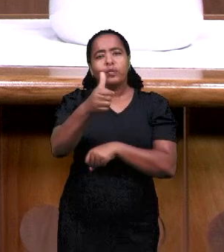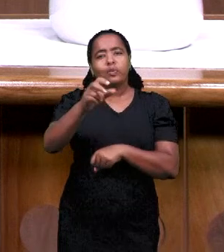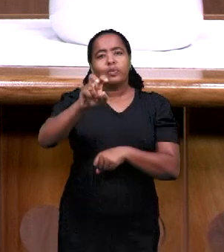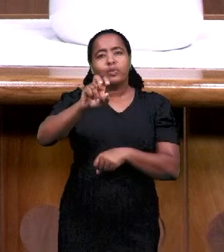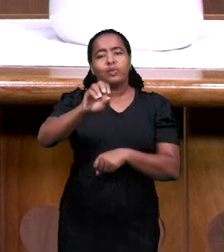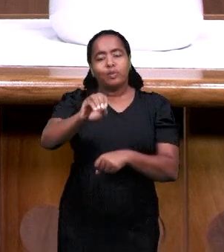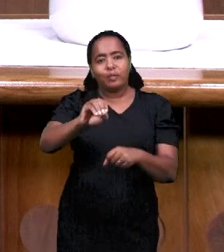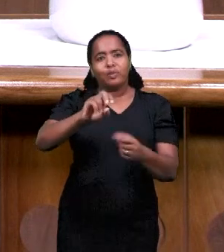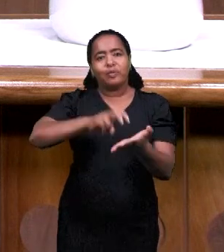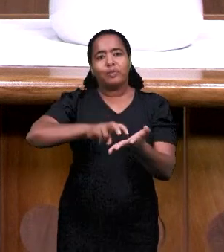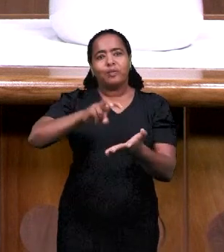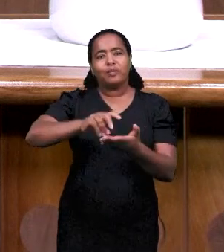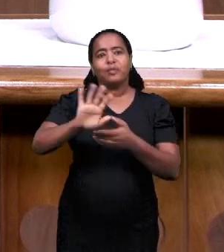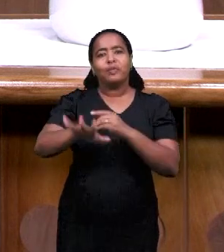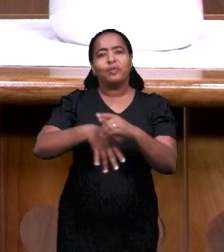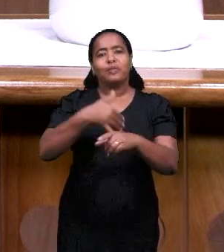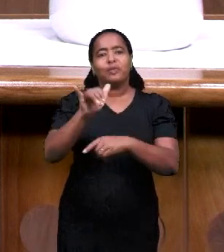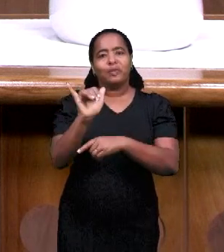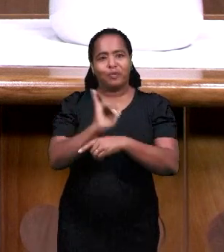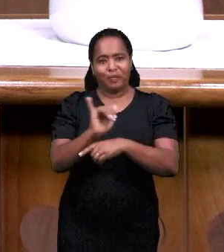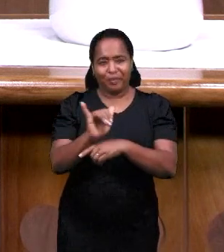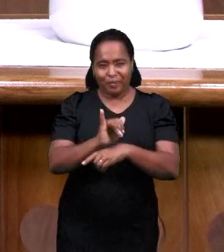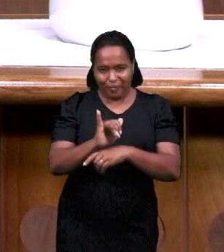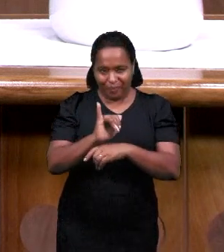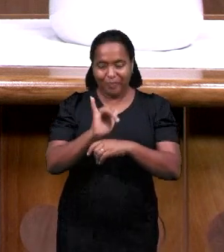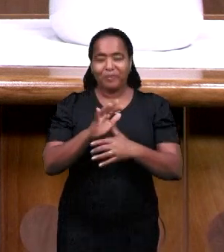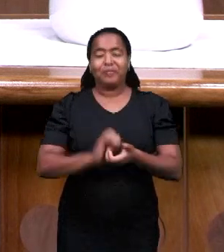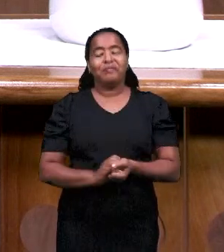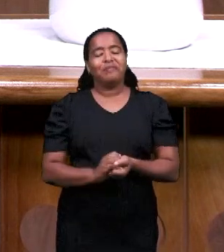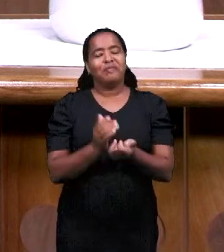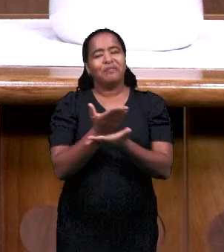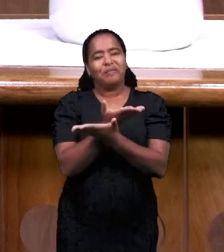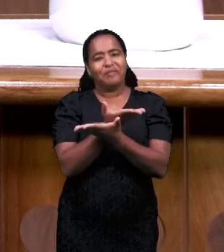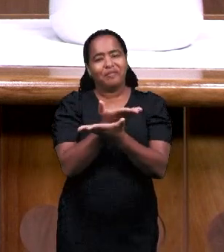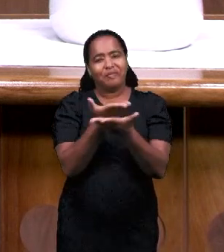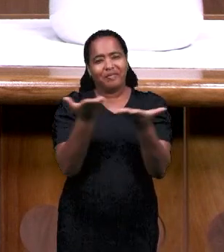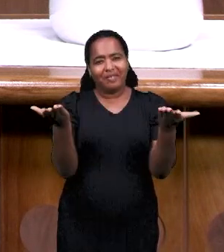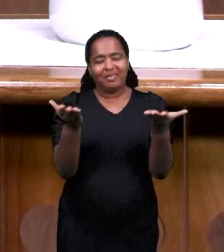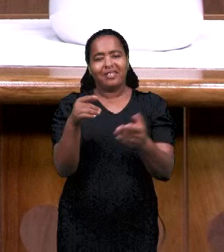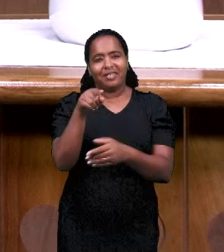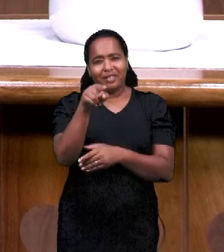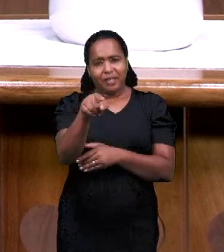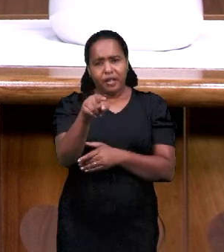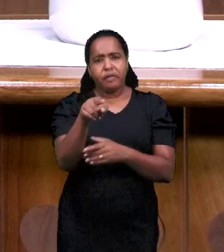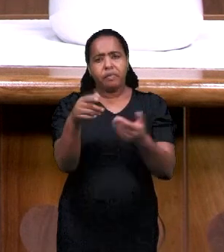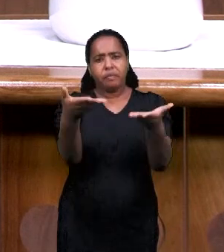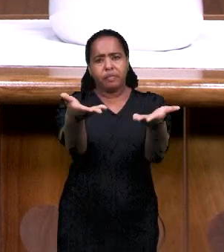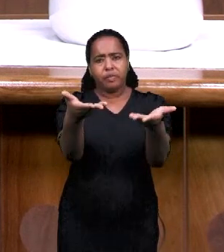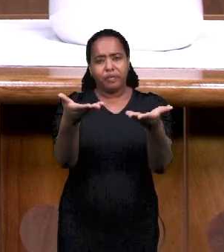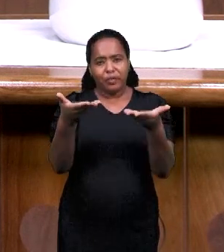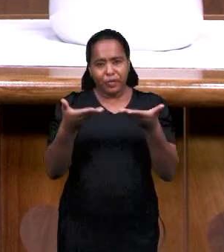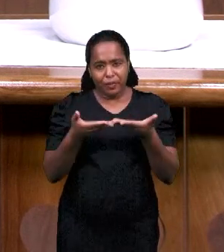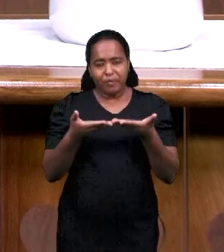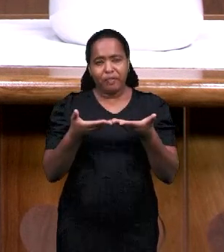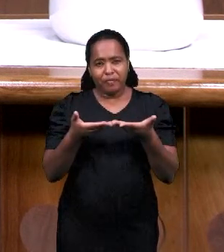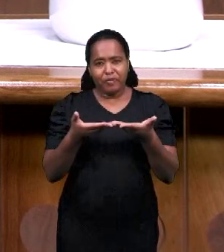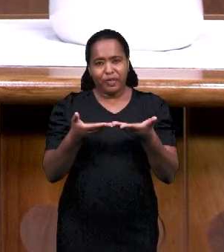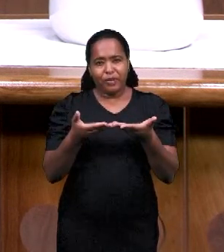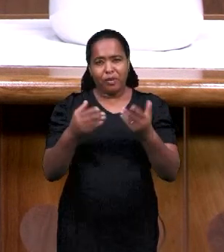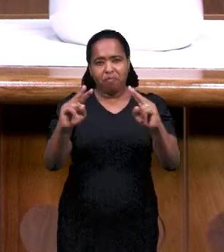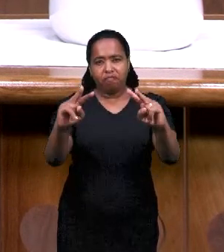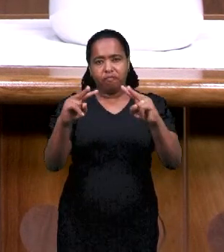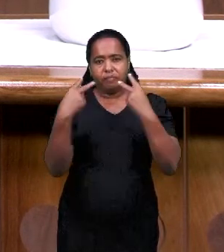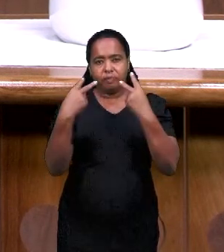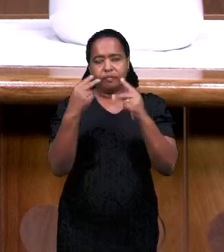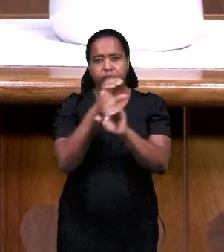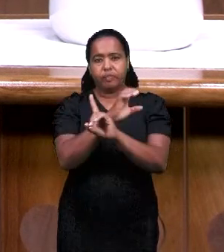YouTube. Je veux vous saluer, vous qui avez reçu une invitation pour participer de ce culte à travers un